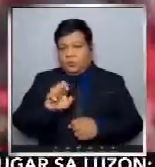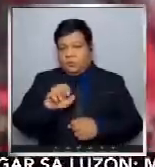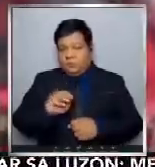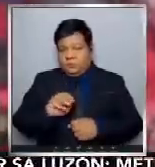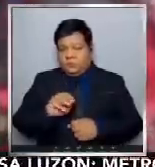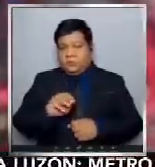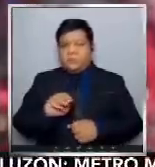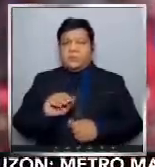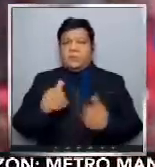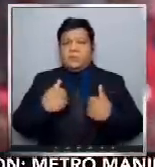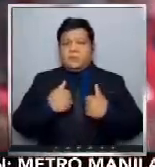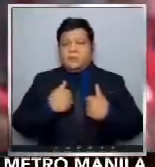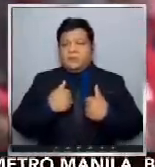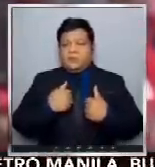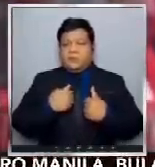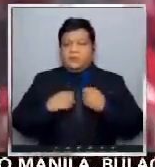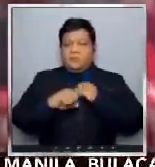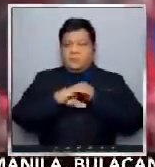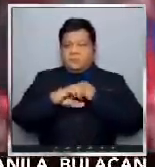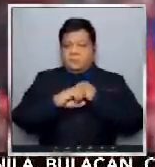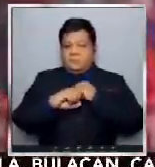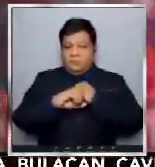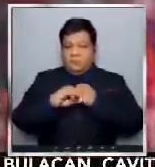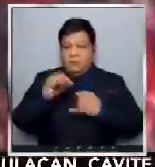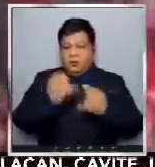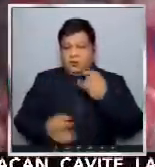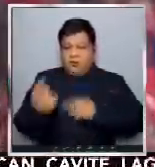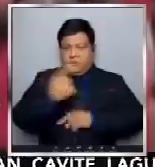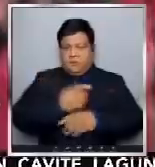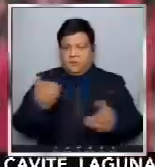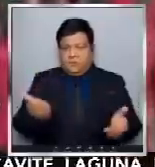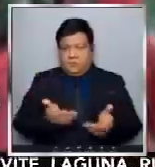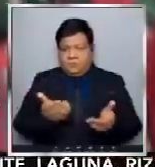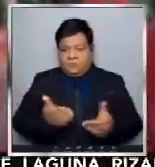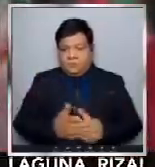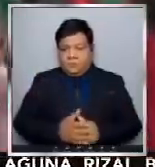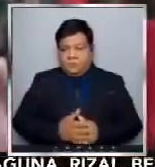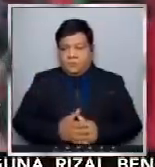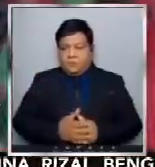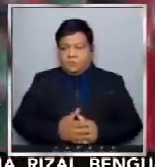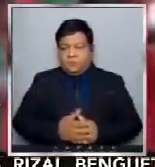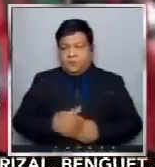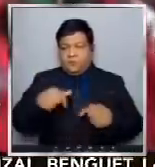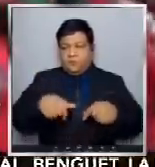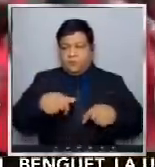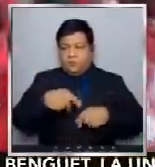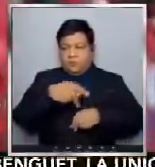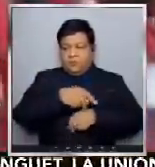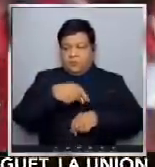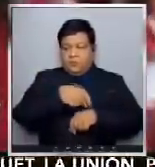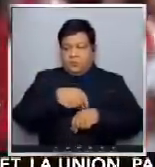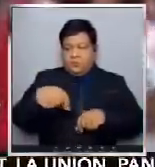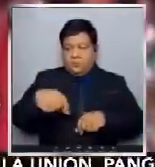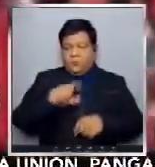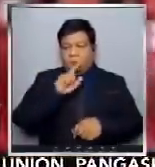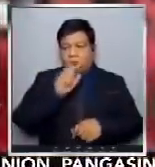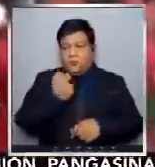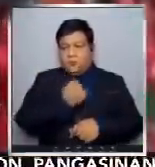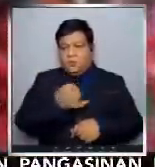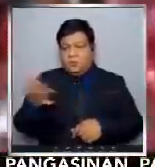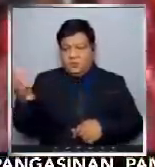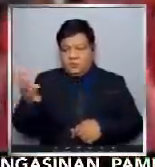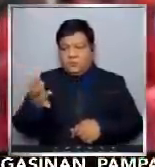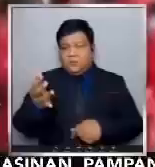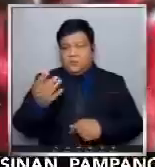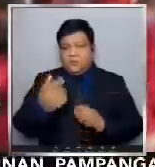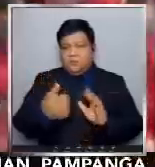syudad sa buong bansa na may pinakamaraming botante. Narito sa meeting de avance ang kanilang mga taga-suporta mula sa iba't ibang syudad at